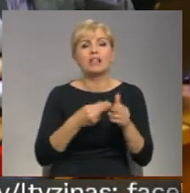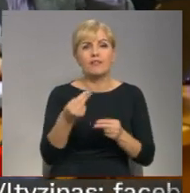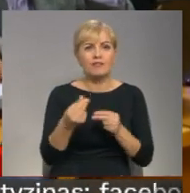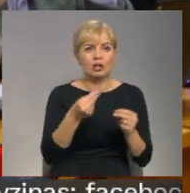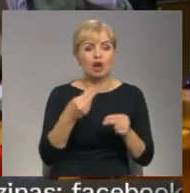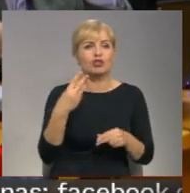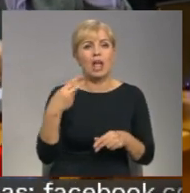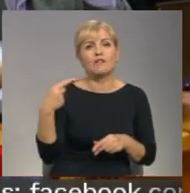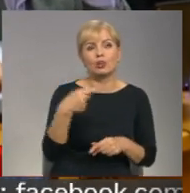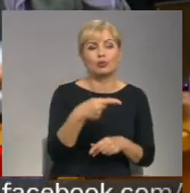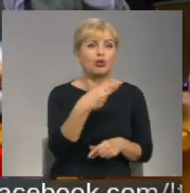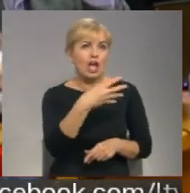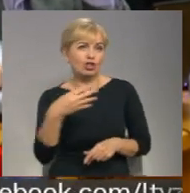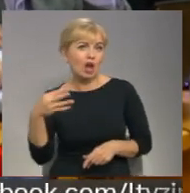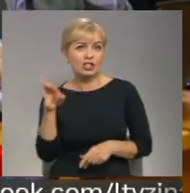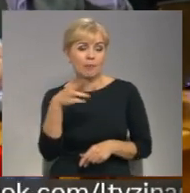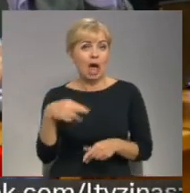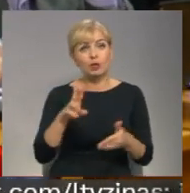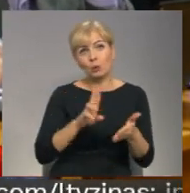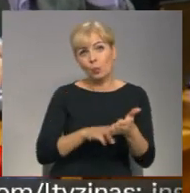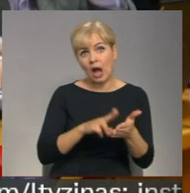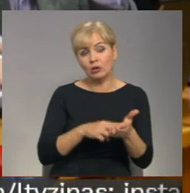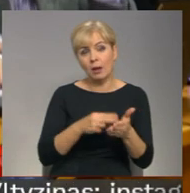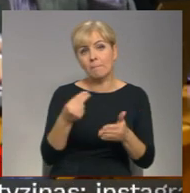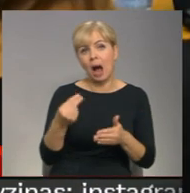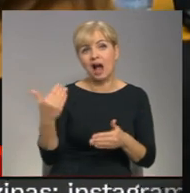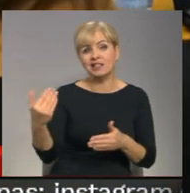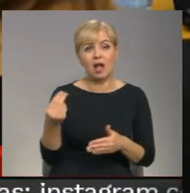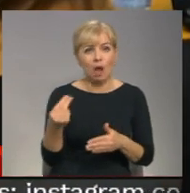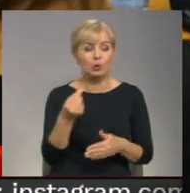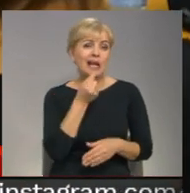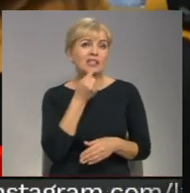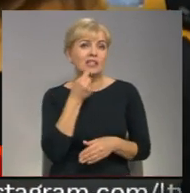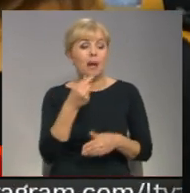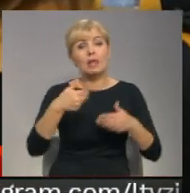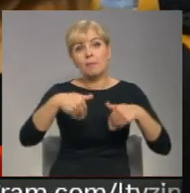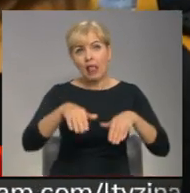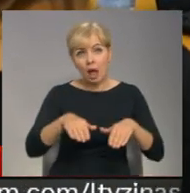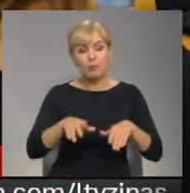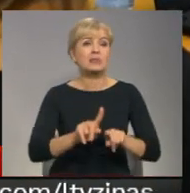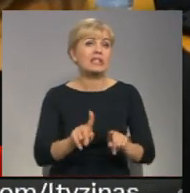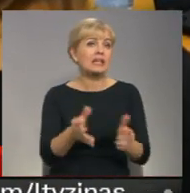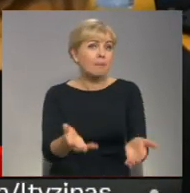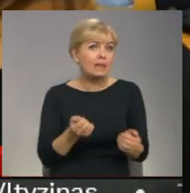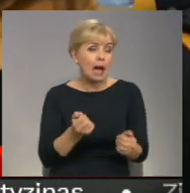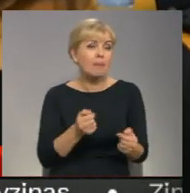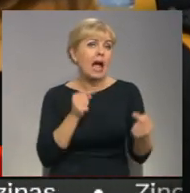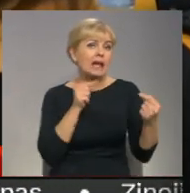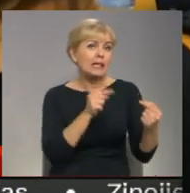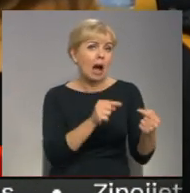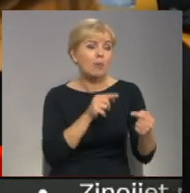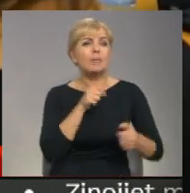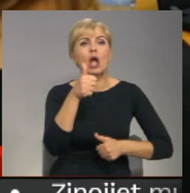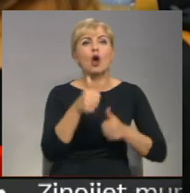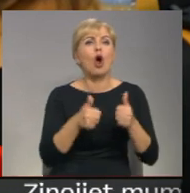izmaksājuši 9400 eiro nodokļu maksātāju naudas, septembrī šāds lēmums arī pieņemts. Iebildumi bija gan